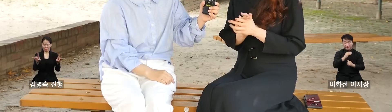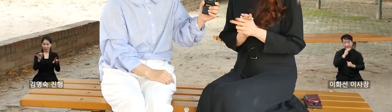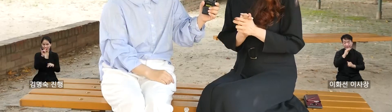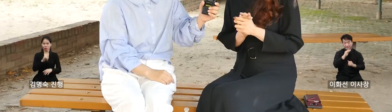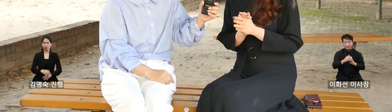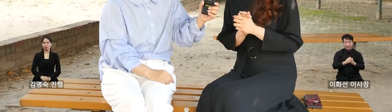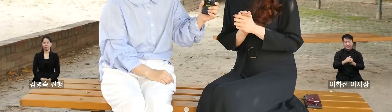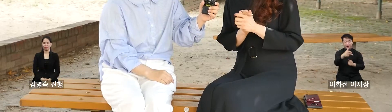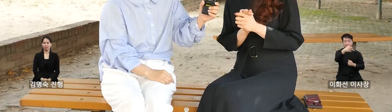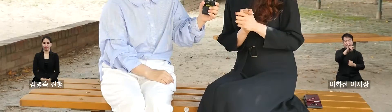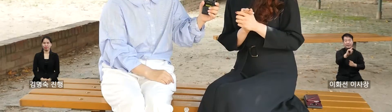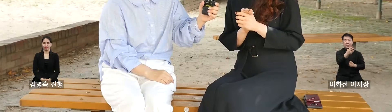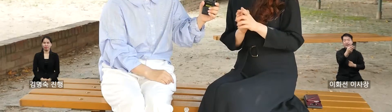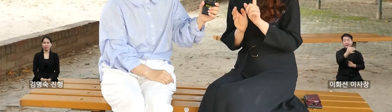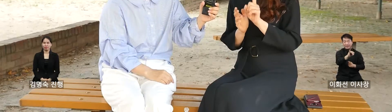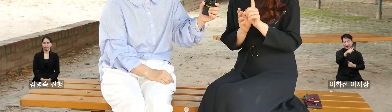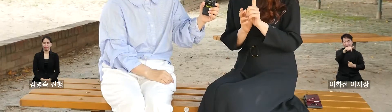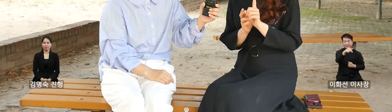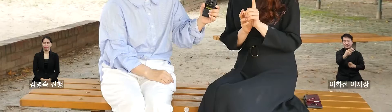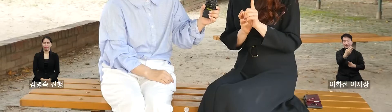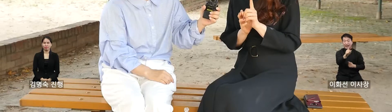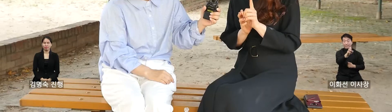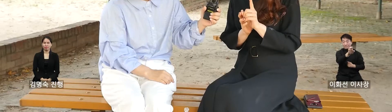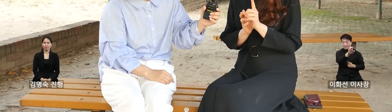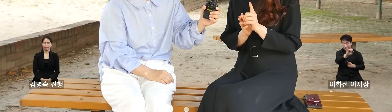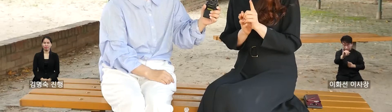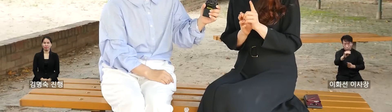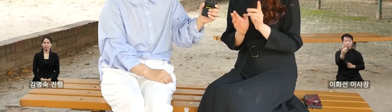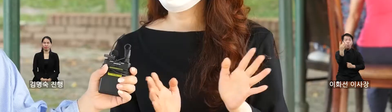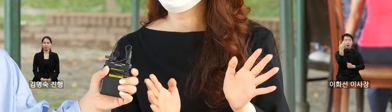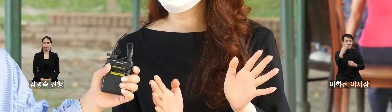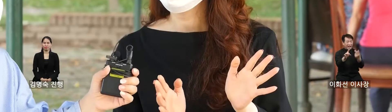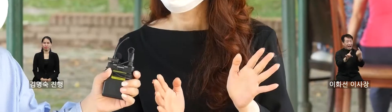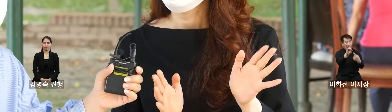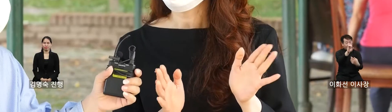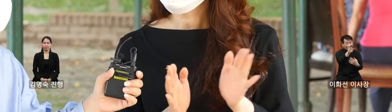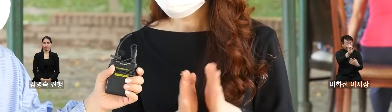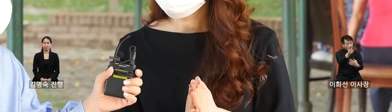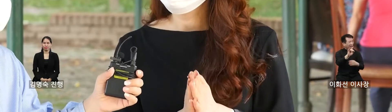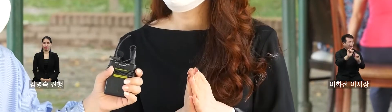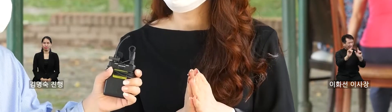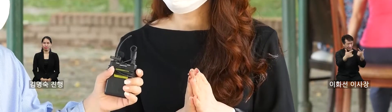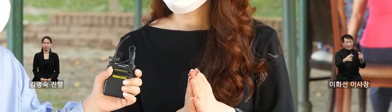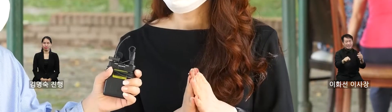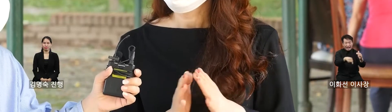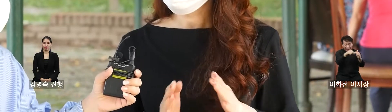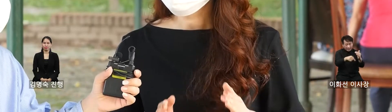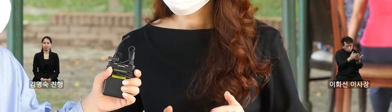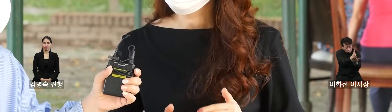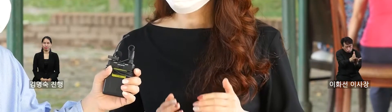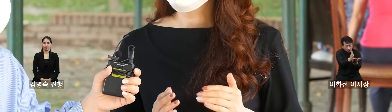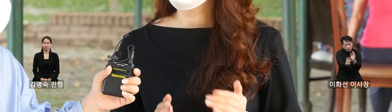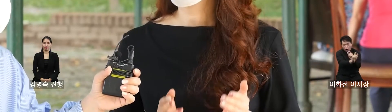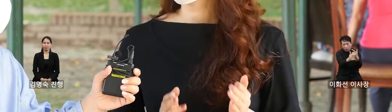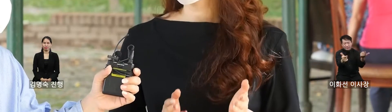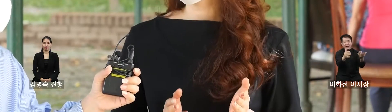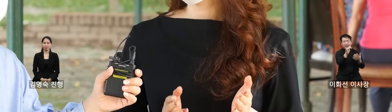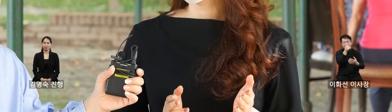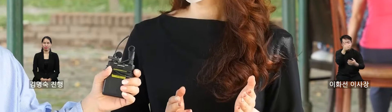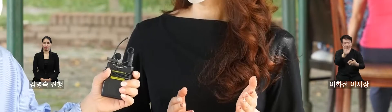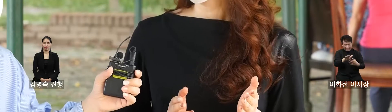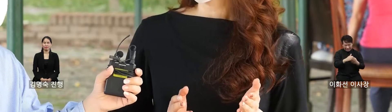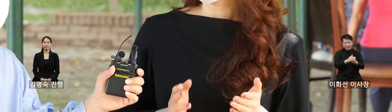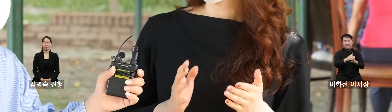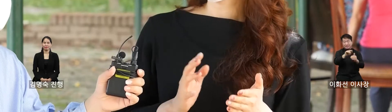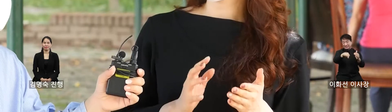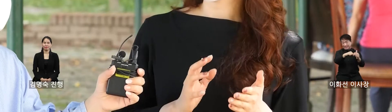근데 캘리그라피라는 자체도 원래 한 가지라고 말할 수는 없어요. 이 안에 여러 가지가 있는데 조금 더 부각을